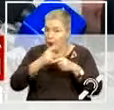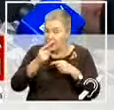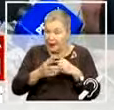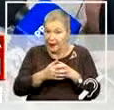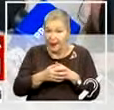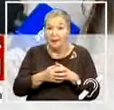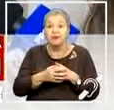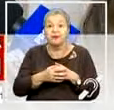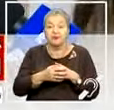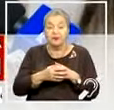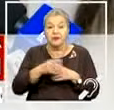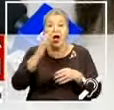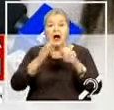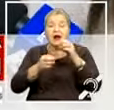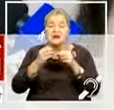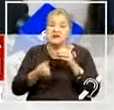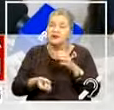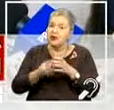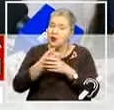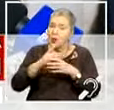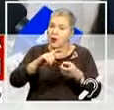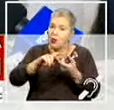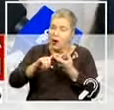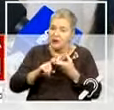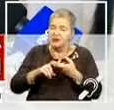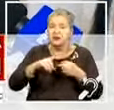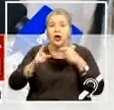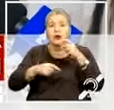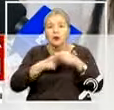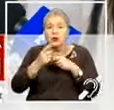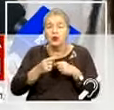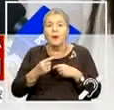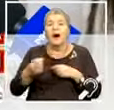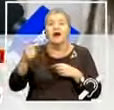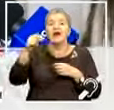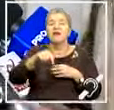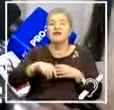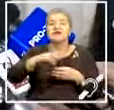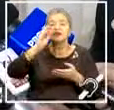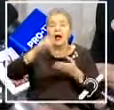Finanțelor, le analizăm în coaliție și după ce le analizăm în coaliție, venim cu ele la aprobare în guvern.